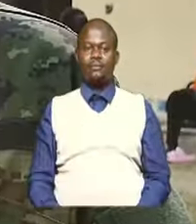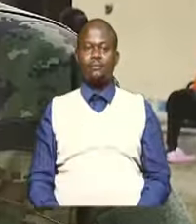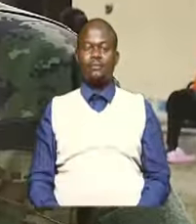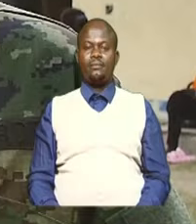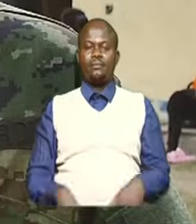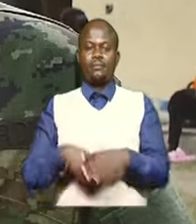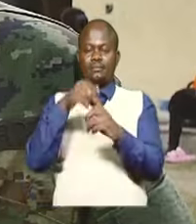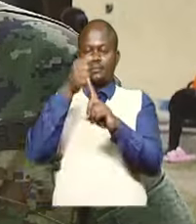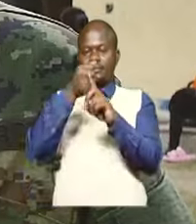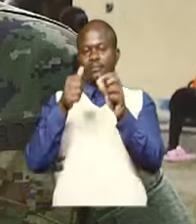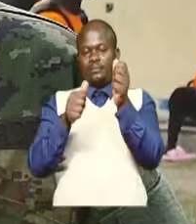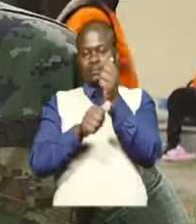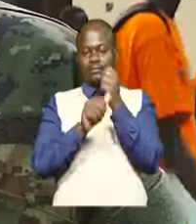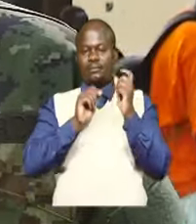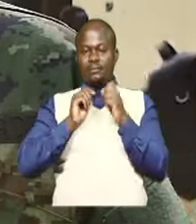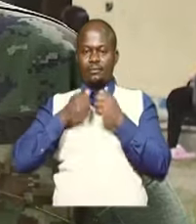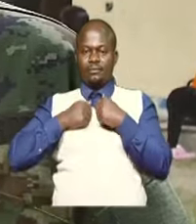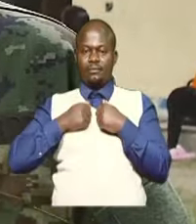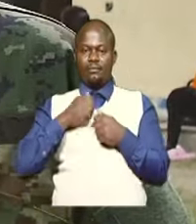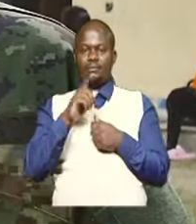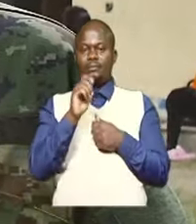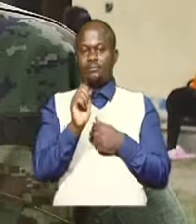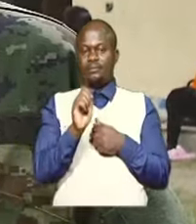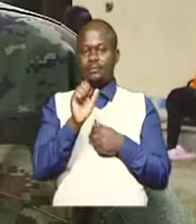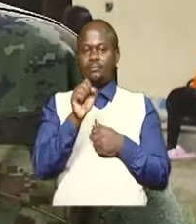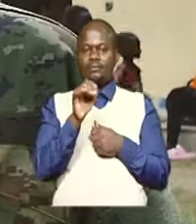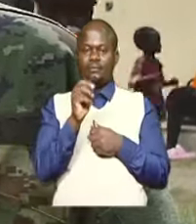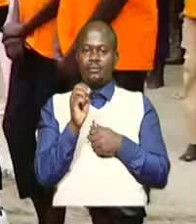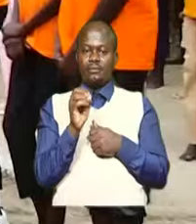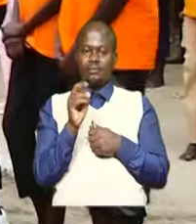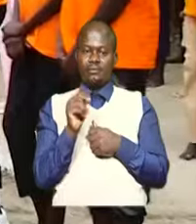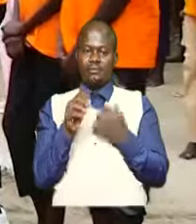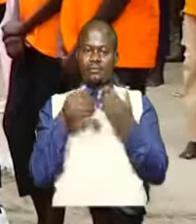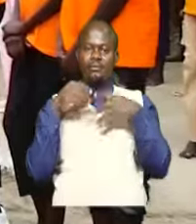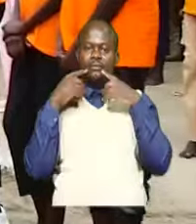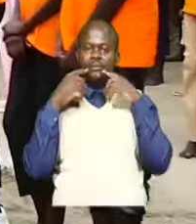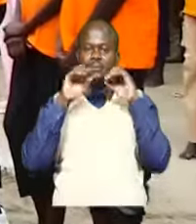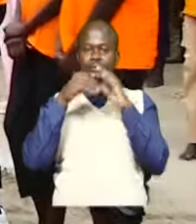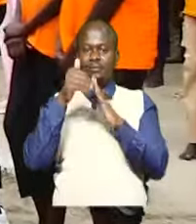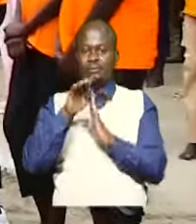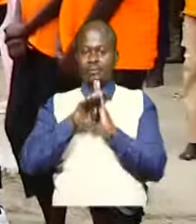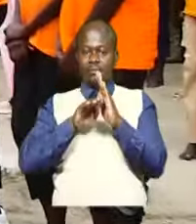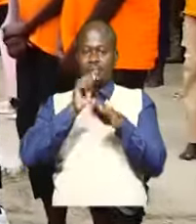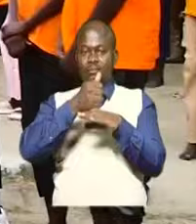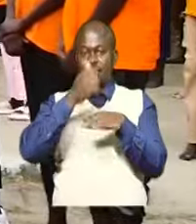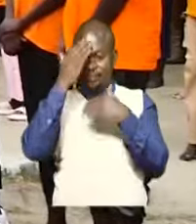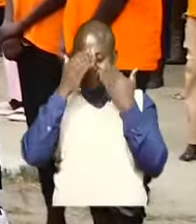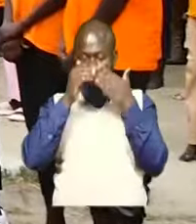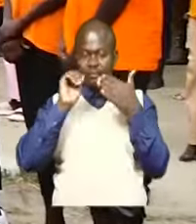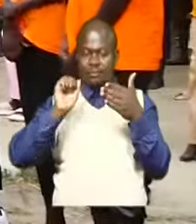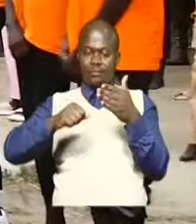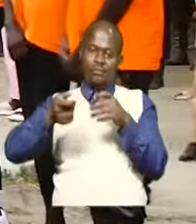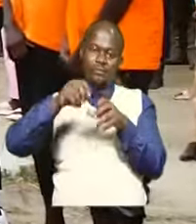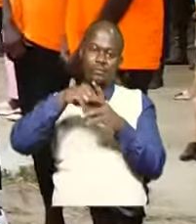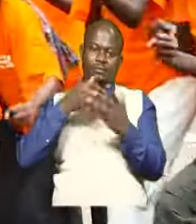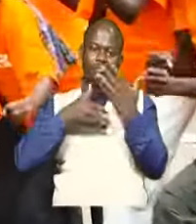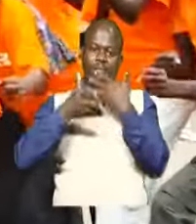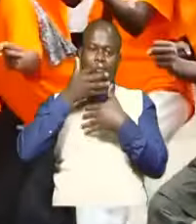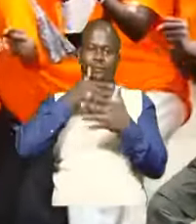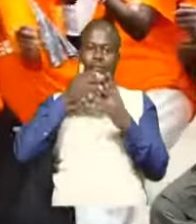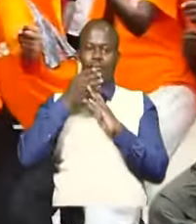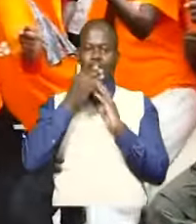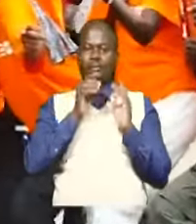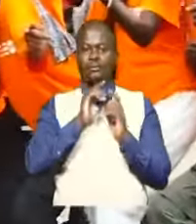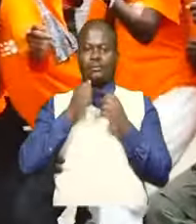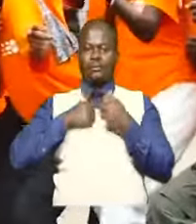Umuvugizi wungirije w'ingabo z'u Rwanda Lieutenant Colonel Simon Kabera avuga ko iyi gahunda yashyizweho kugira ngo byongere ubusabane hagati y'ingabo z'u